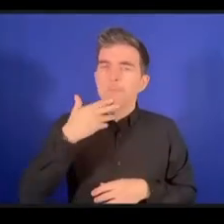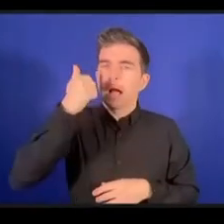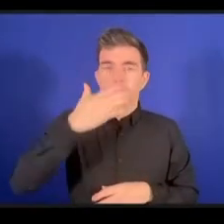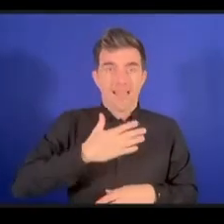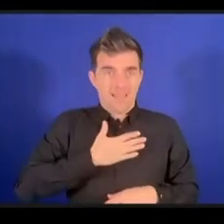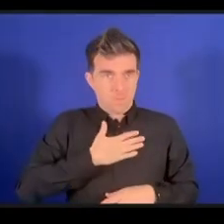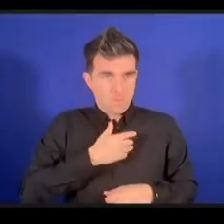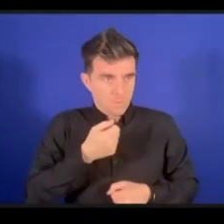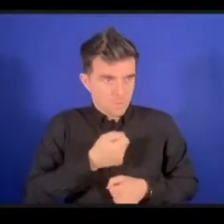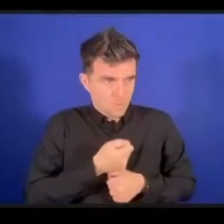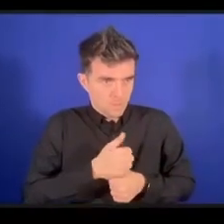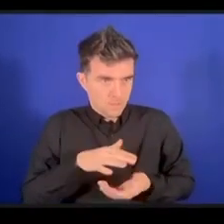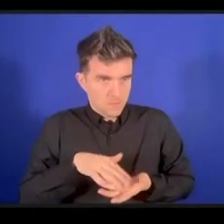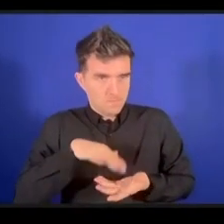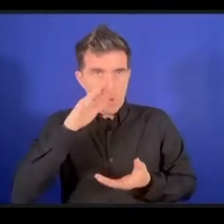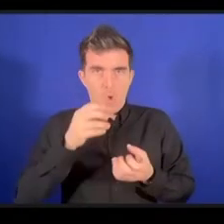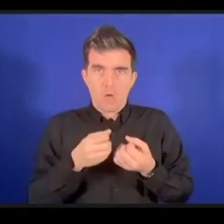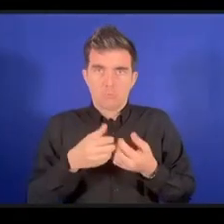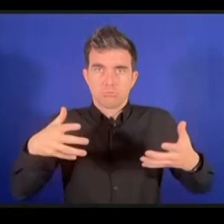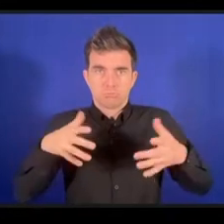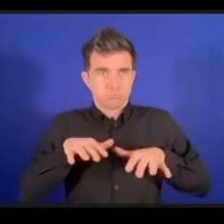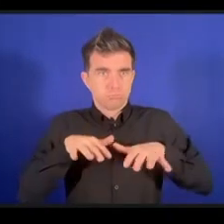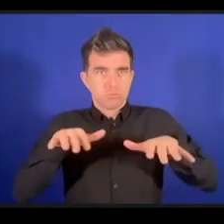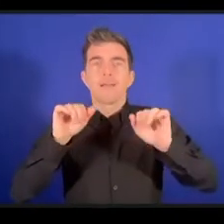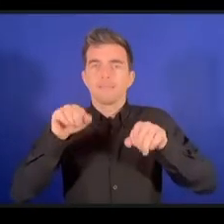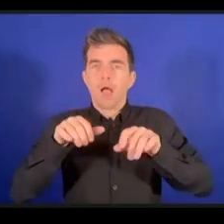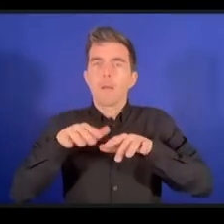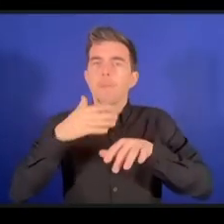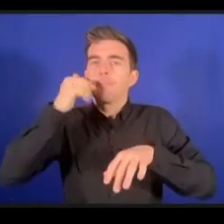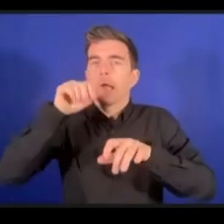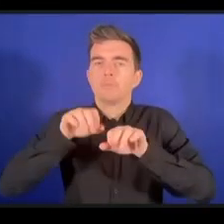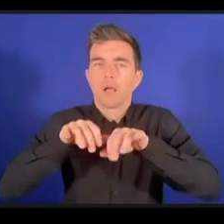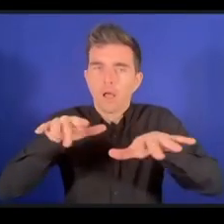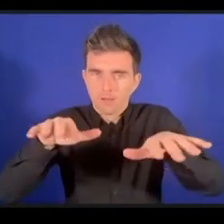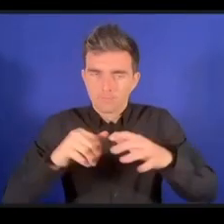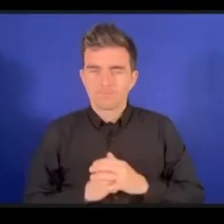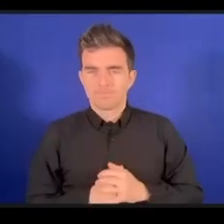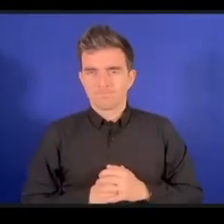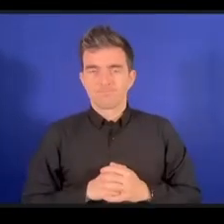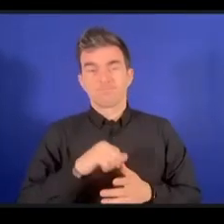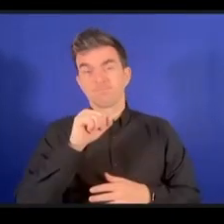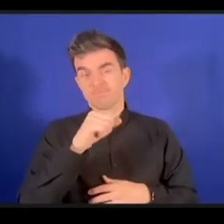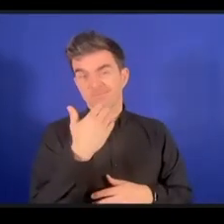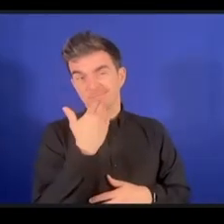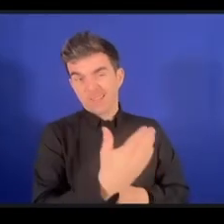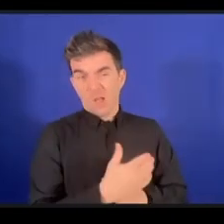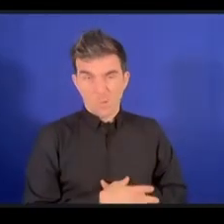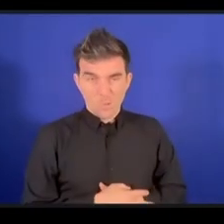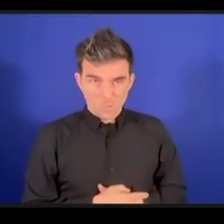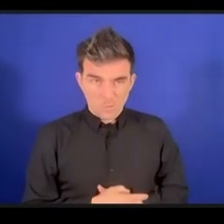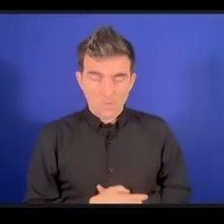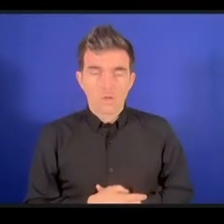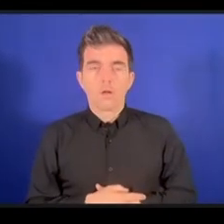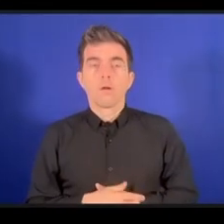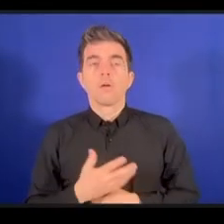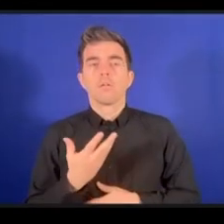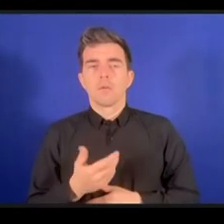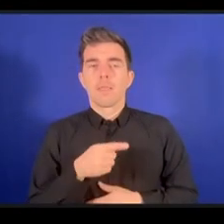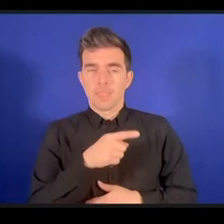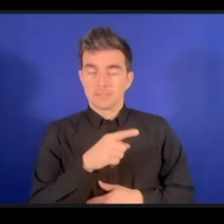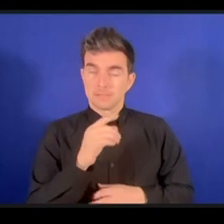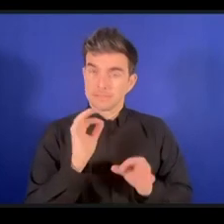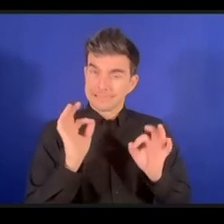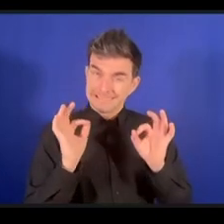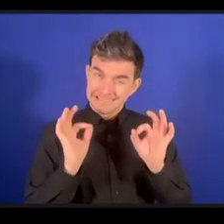更好。感谢 WinSurf 的发言。我刚才正在想这个呢，也就是说呢我们必须要进一步的增